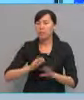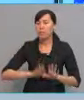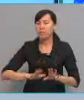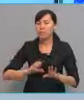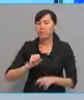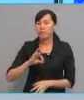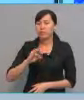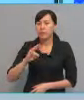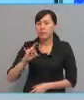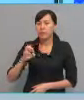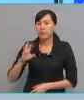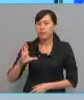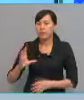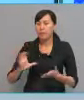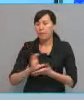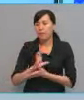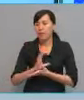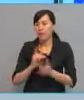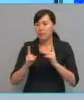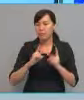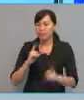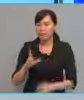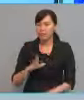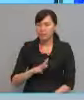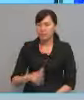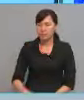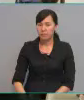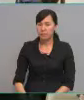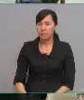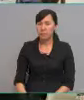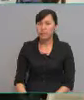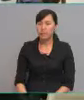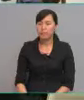орынбасары Мақсұт Исахов баспасөз брифингін ұйымдастырды.